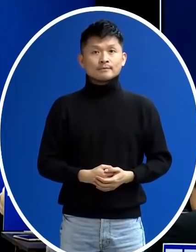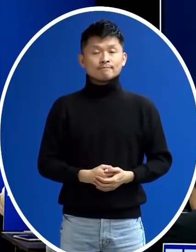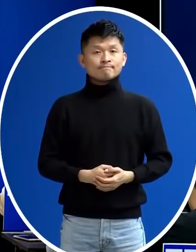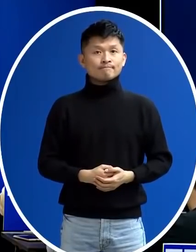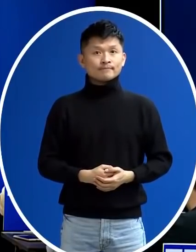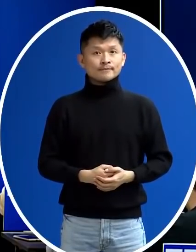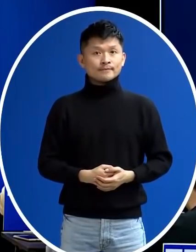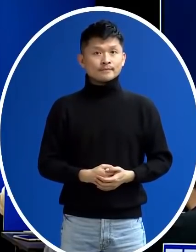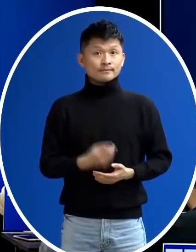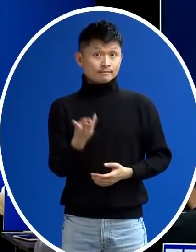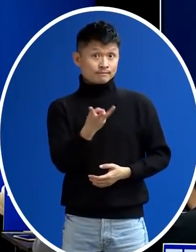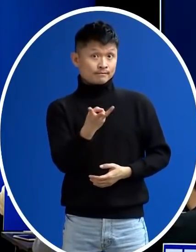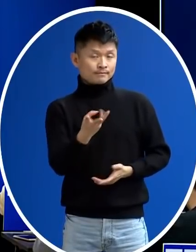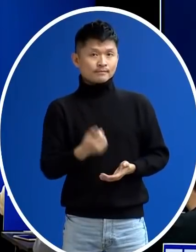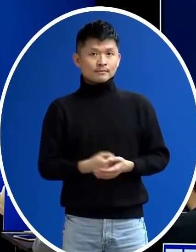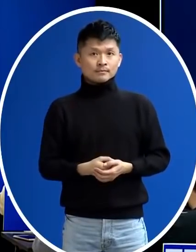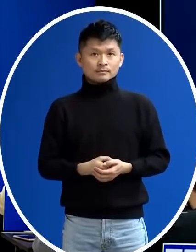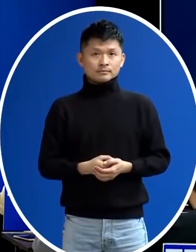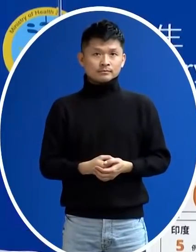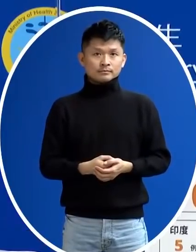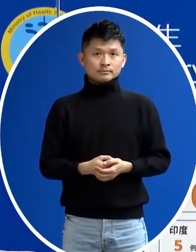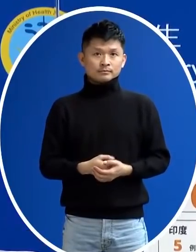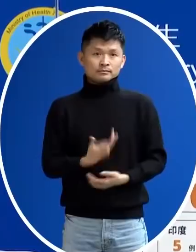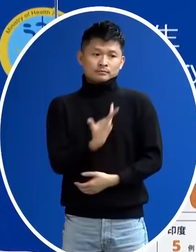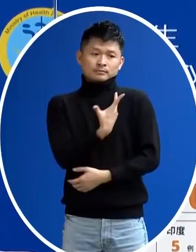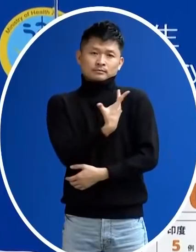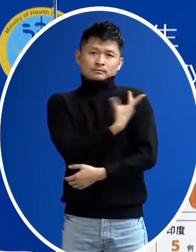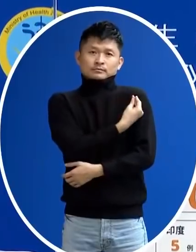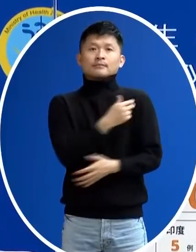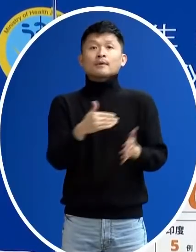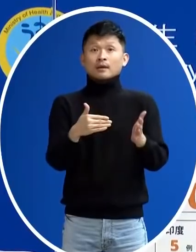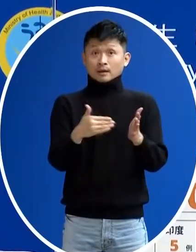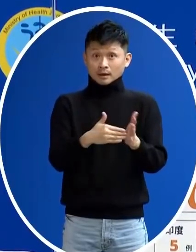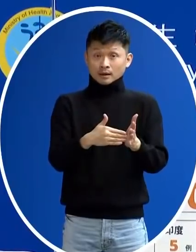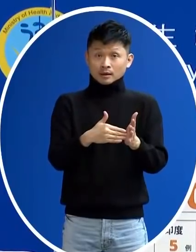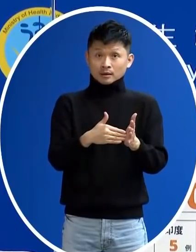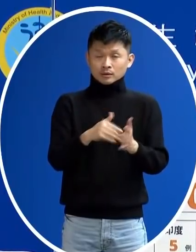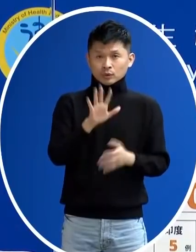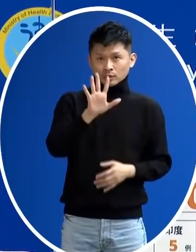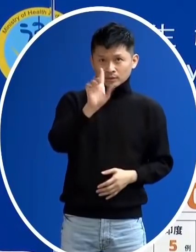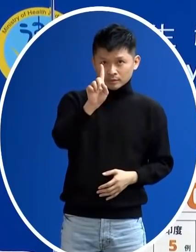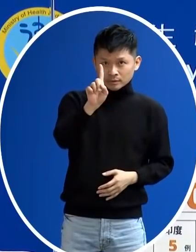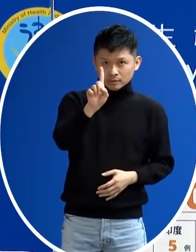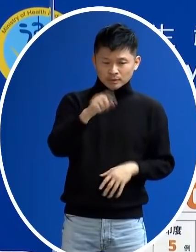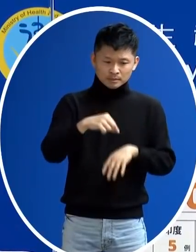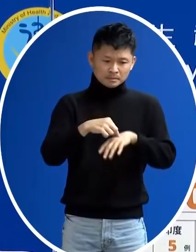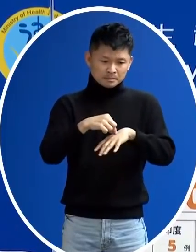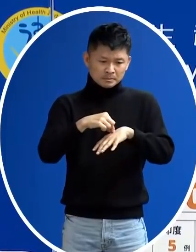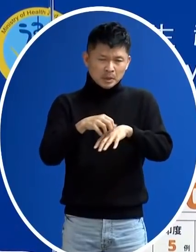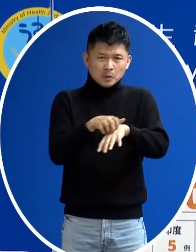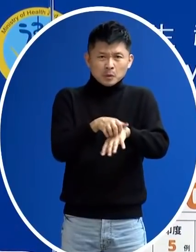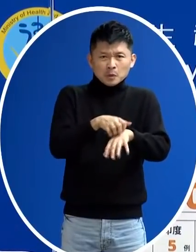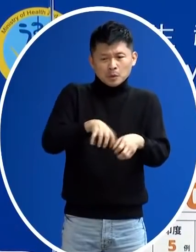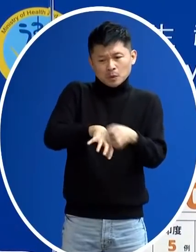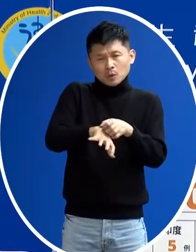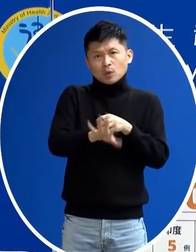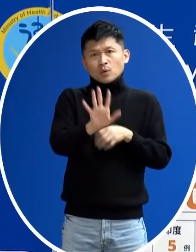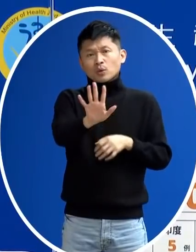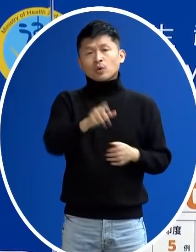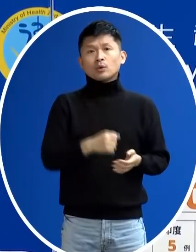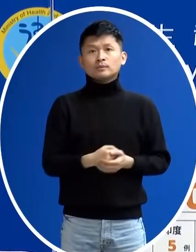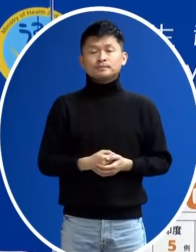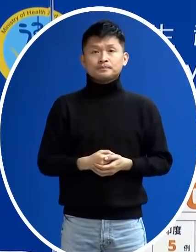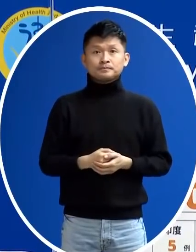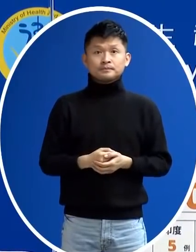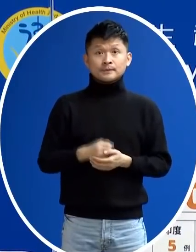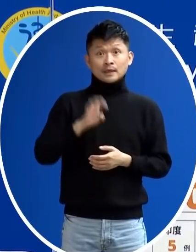哦，这个案子就我们所知道啊，他是在施打了疫苗的之后，哈，那有一个皮肤发痒的现象。那经过我们